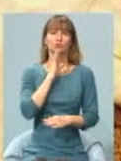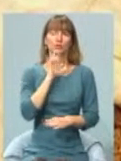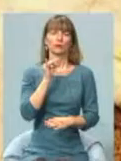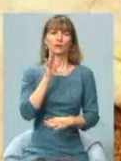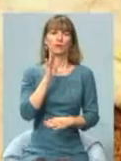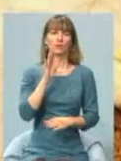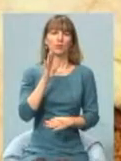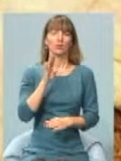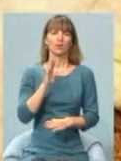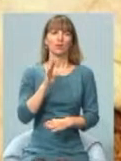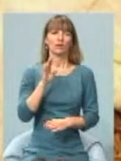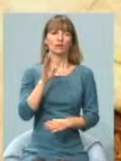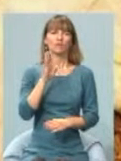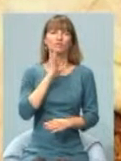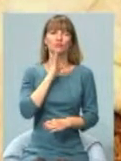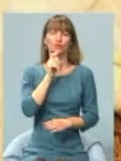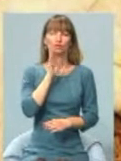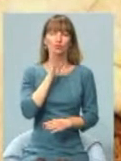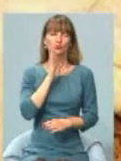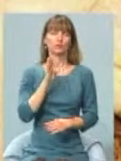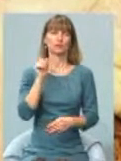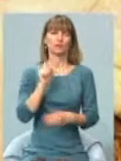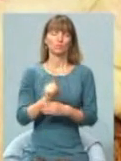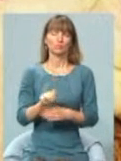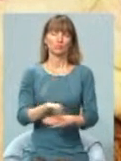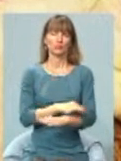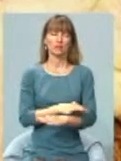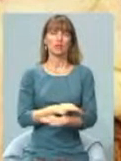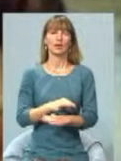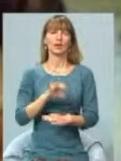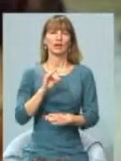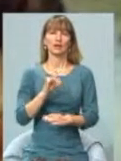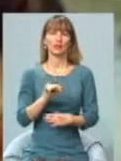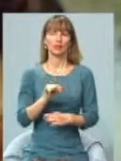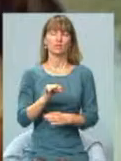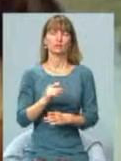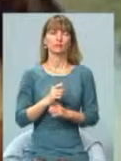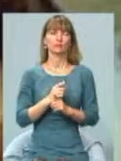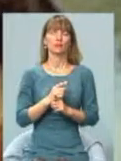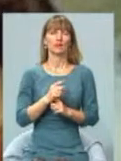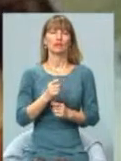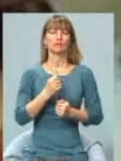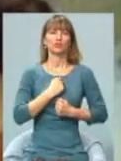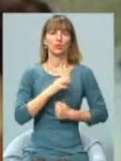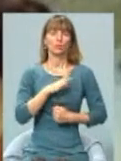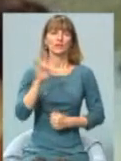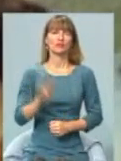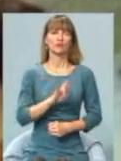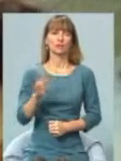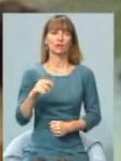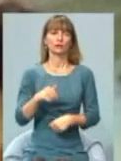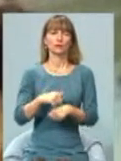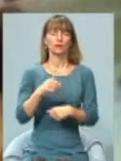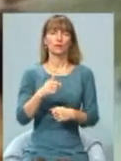виходити заміж за коханих. Валентин був звичайним польовим лікарем і священником, який співчував нещасним закоханим. Тому